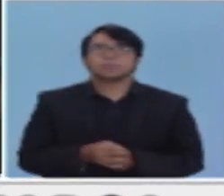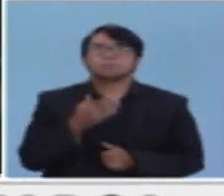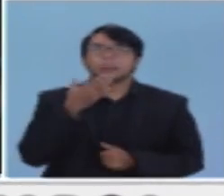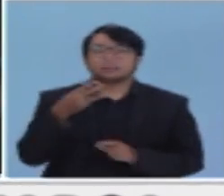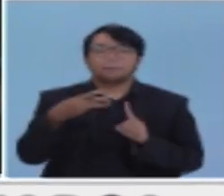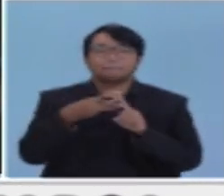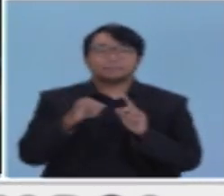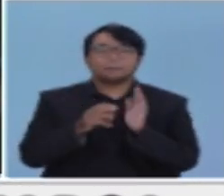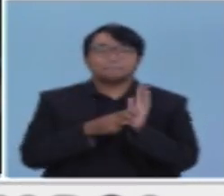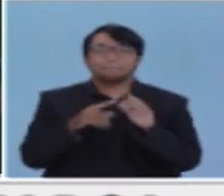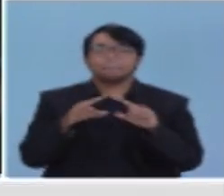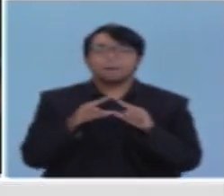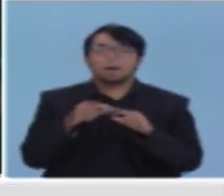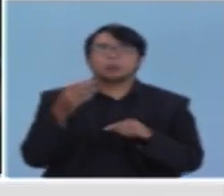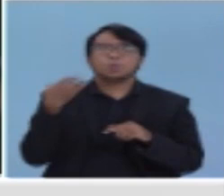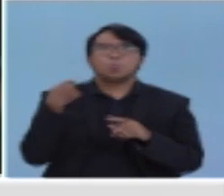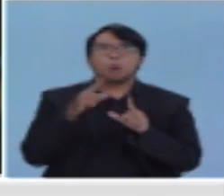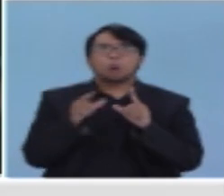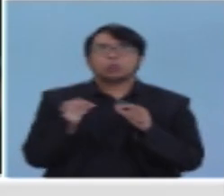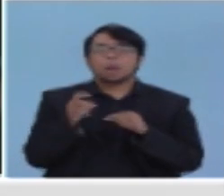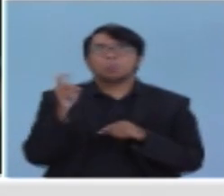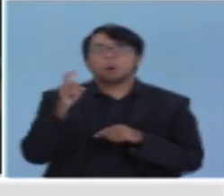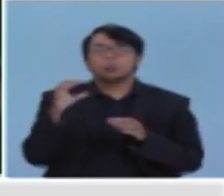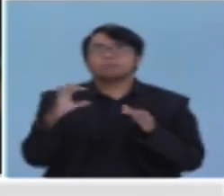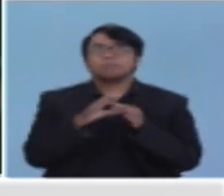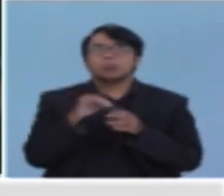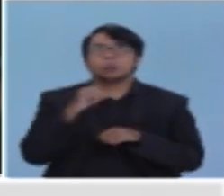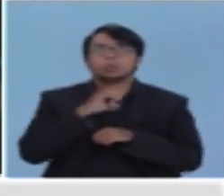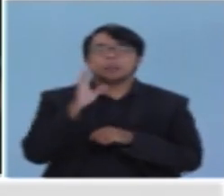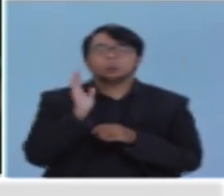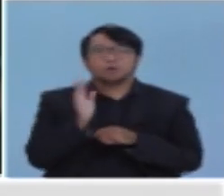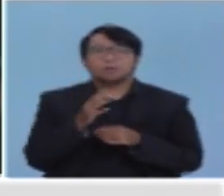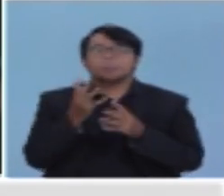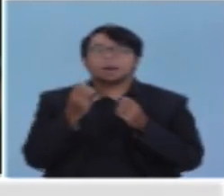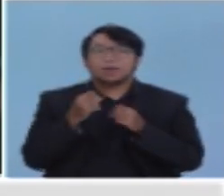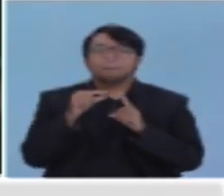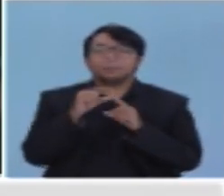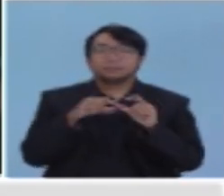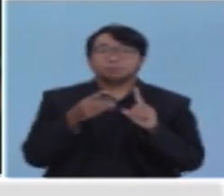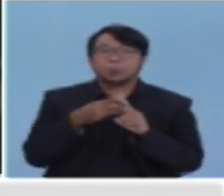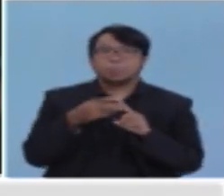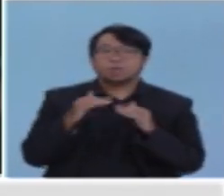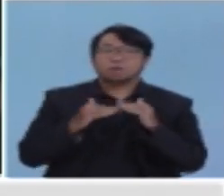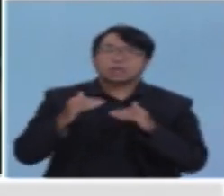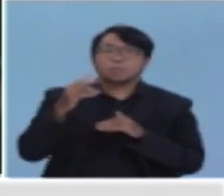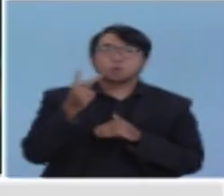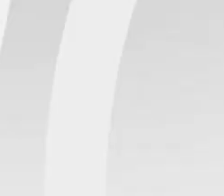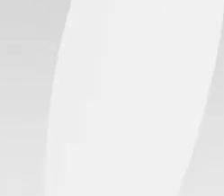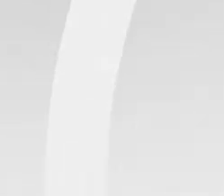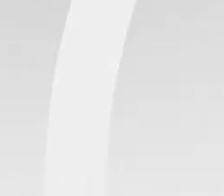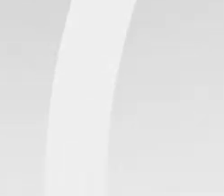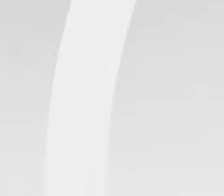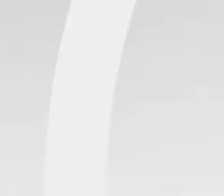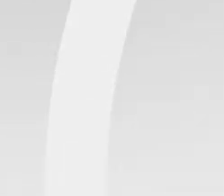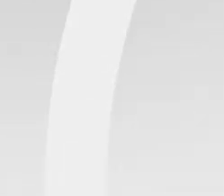Bima Arya, Wali Kota Bogor, sudah bergabung bersama kami di NU Siang, dan semoga PSBB tahap kedua ini dapat berlangsung lebih tertib dan lancar.